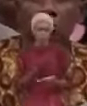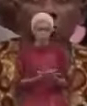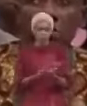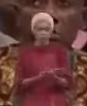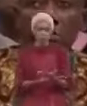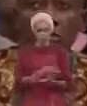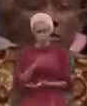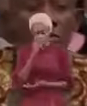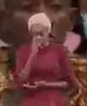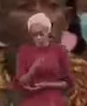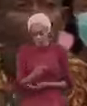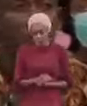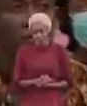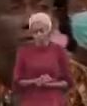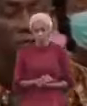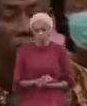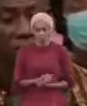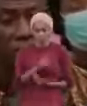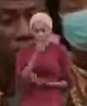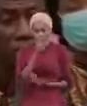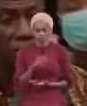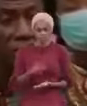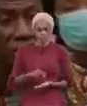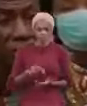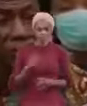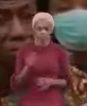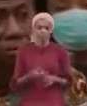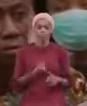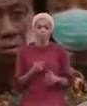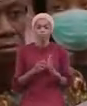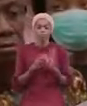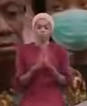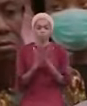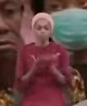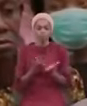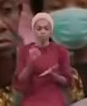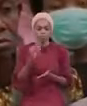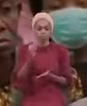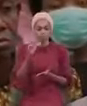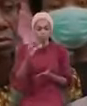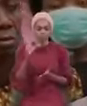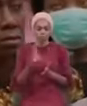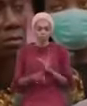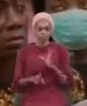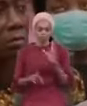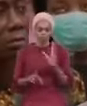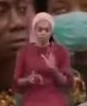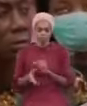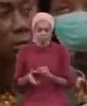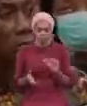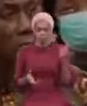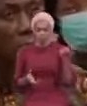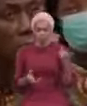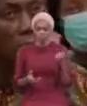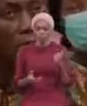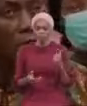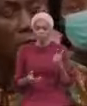pasteur l MALACH chapitre 3 verset 10